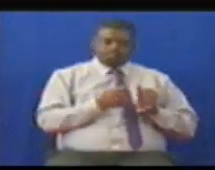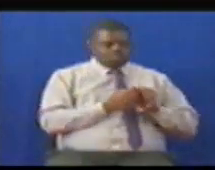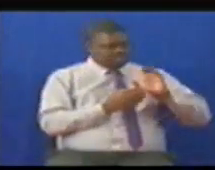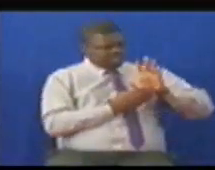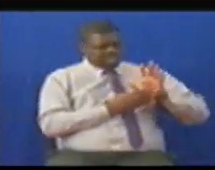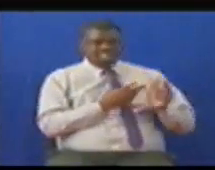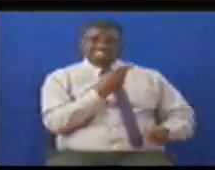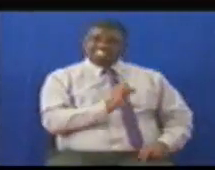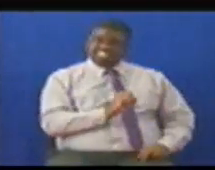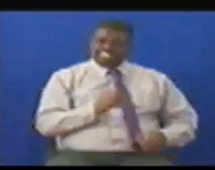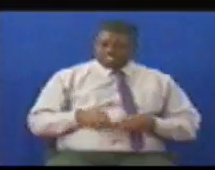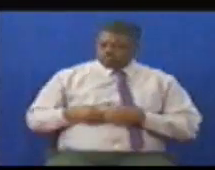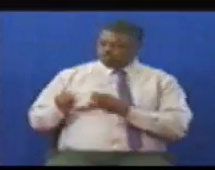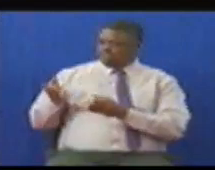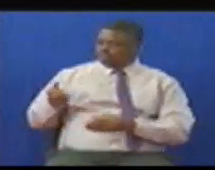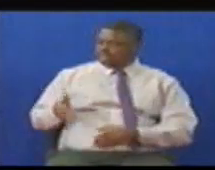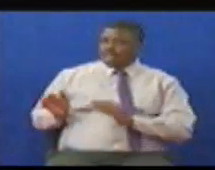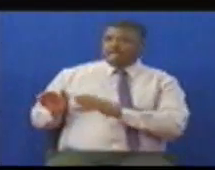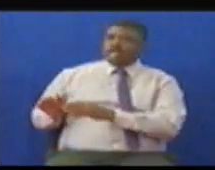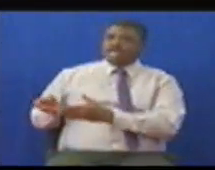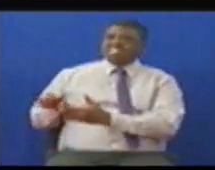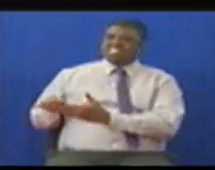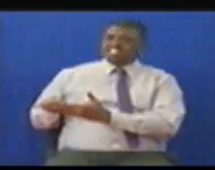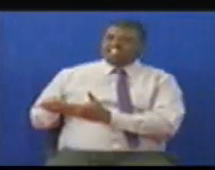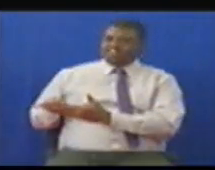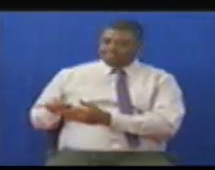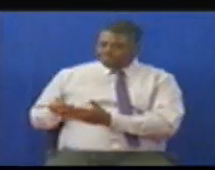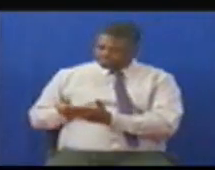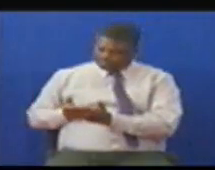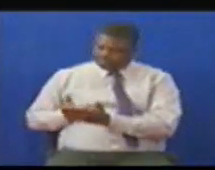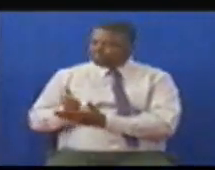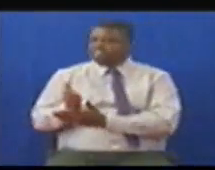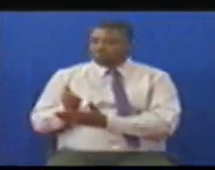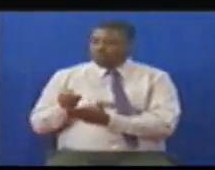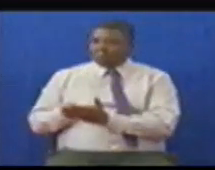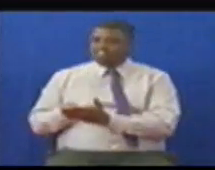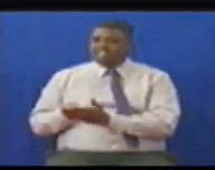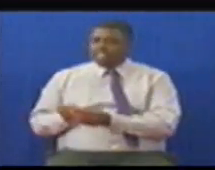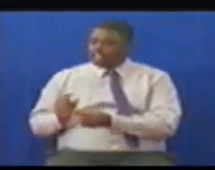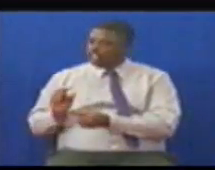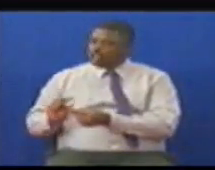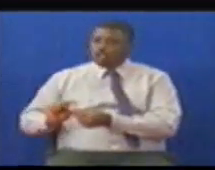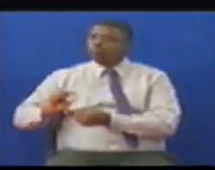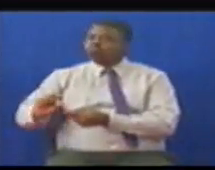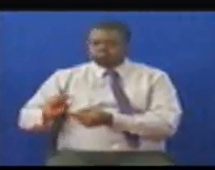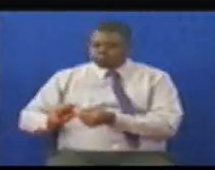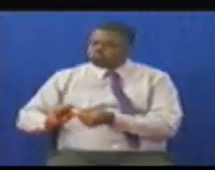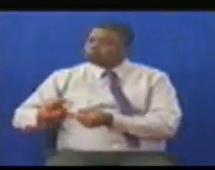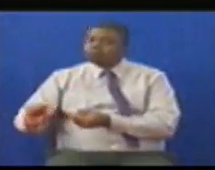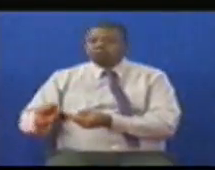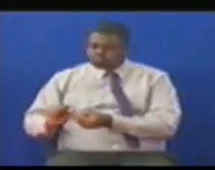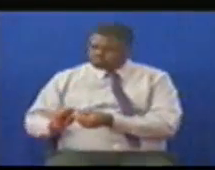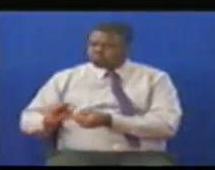kilichotolewa na hazina. Kwani moja, fedha zilizoidhinishwa zinatolewa kidogo ukilinganisha na mpango na upatikanaji wa fedha cash flow